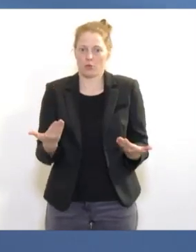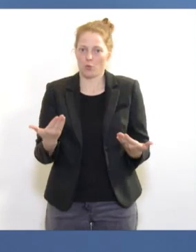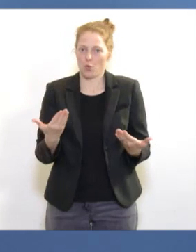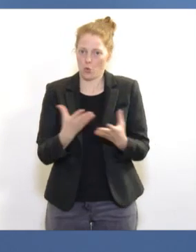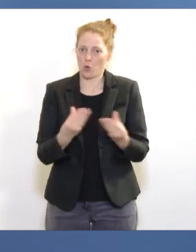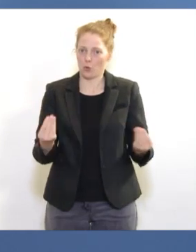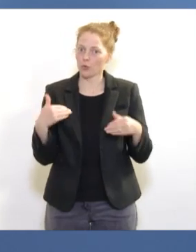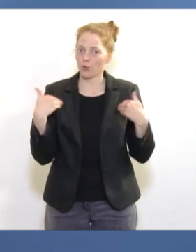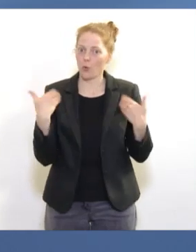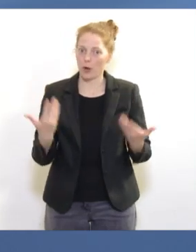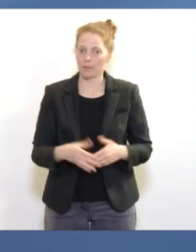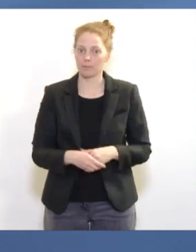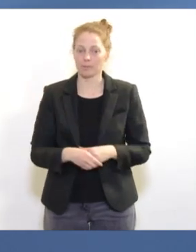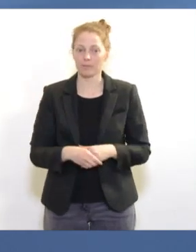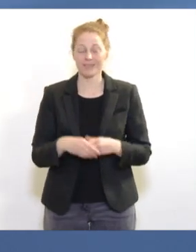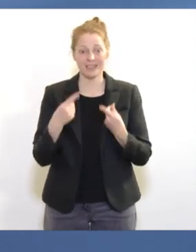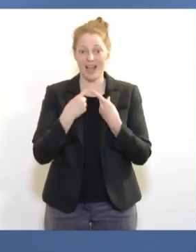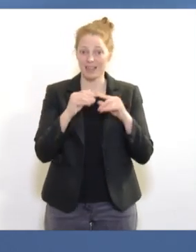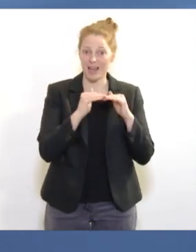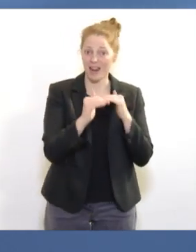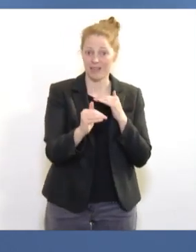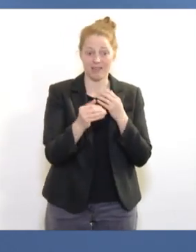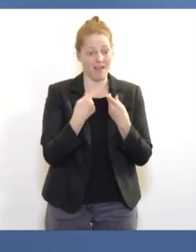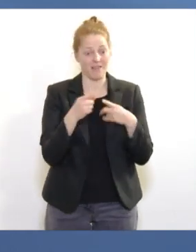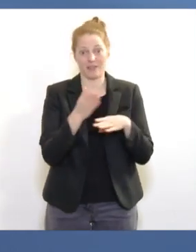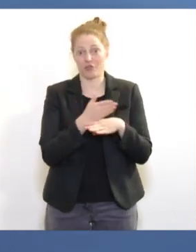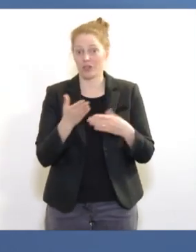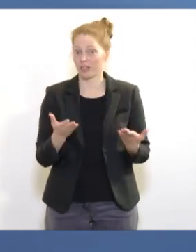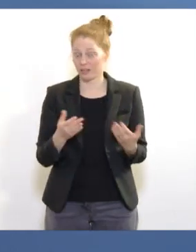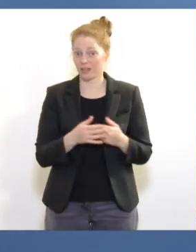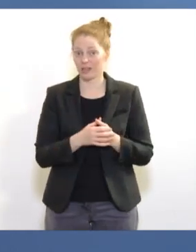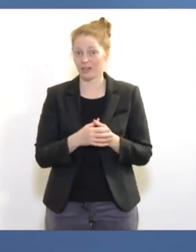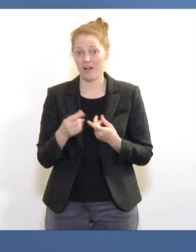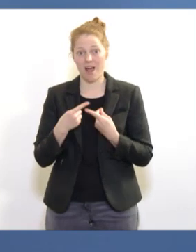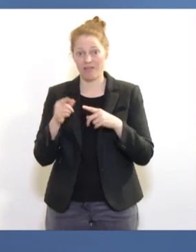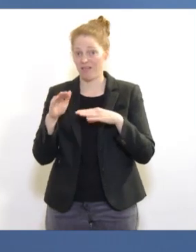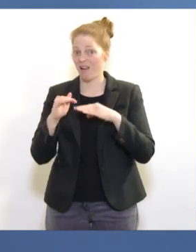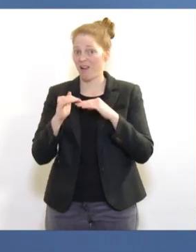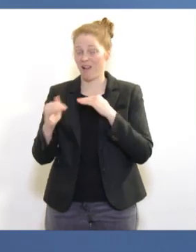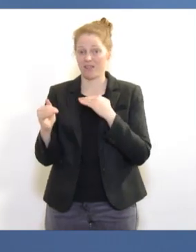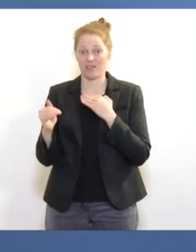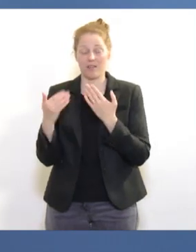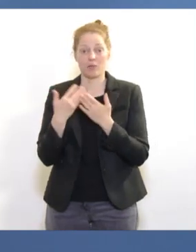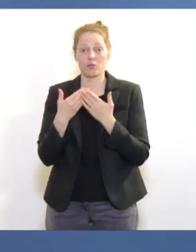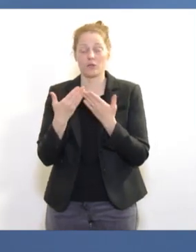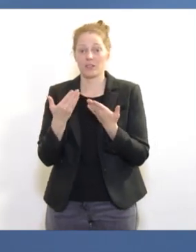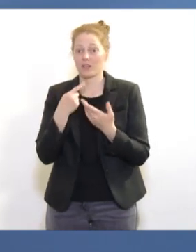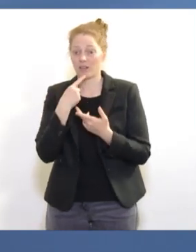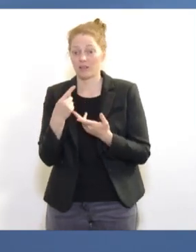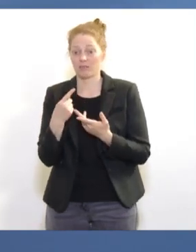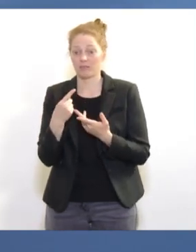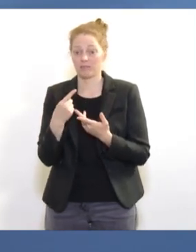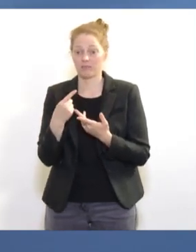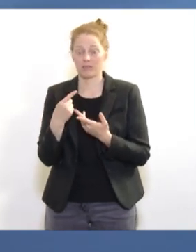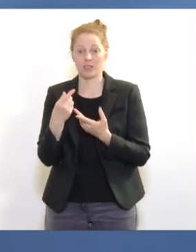so gemacht haben. Andere Länder, und auch der das bekannt, machen das ganz ähnlich. Da gehen ganz bewusst die